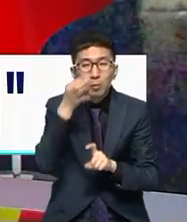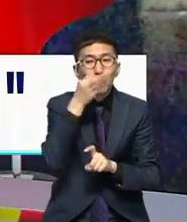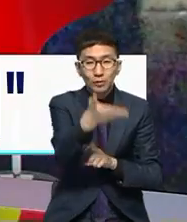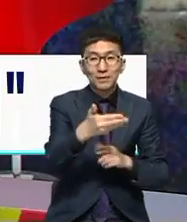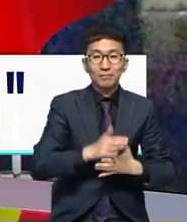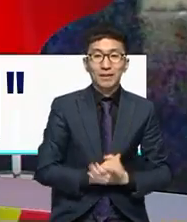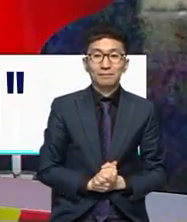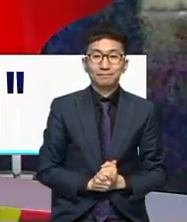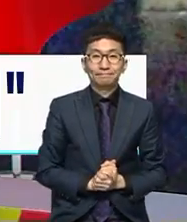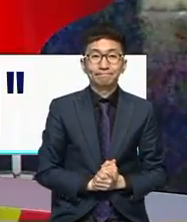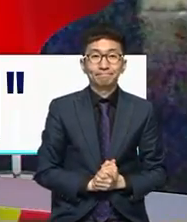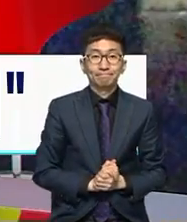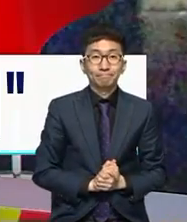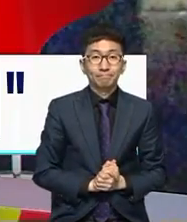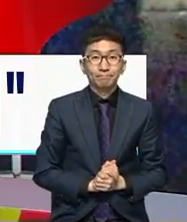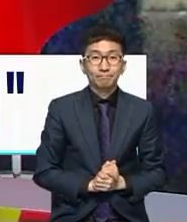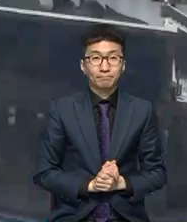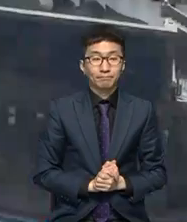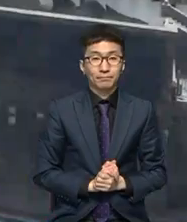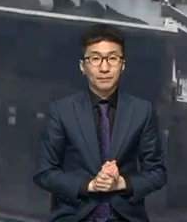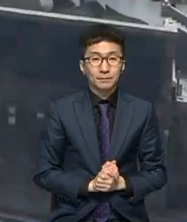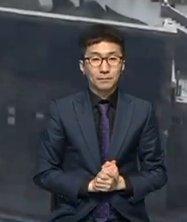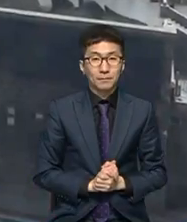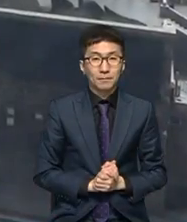특파원이 보도합니다.